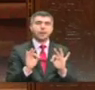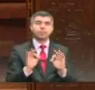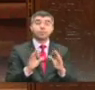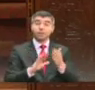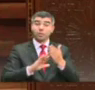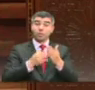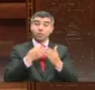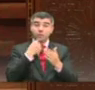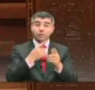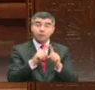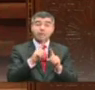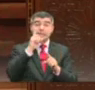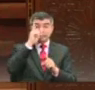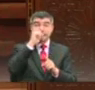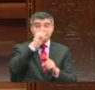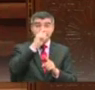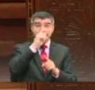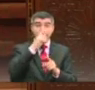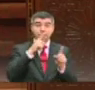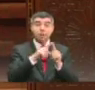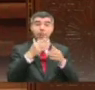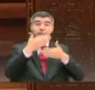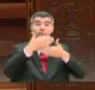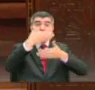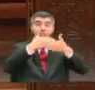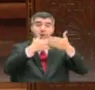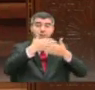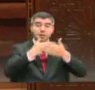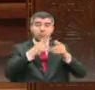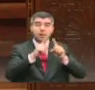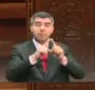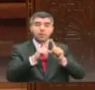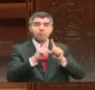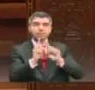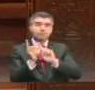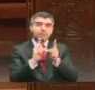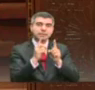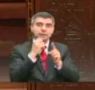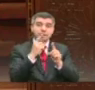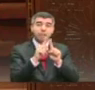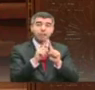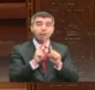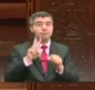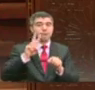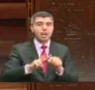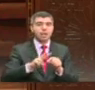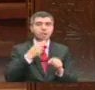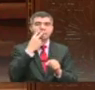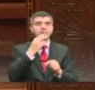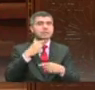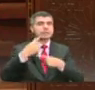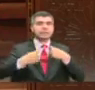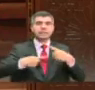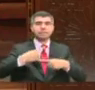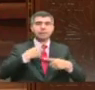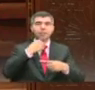ناتي نجد صعوبات حقيقيه، لان هذا البناء اللي كتكلم عليه واللي الواحد كيهدد الاخر، هذا امر واقع امامنا.